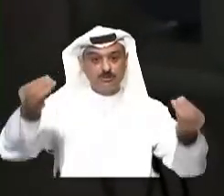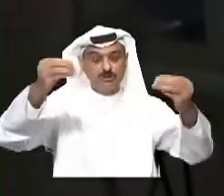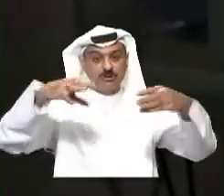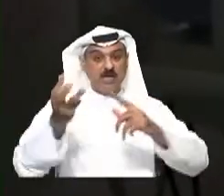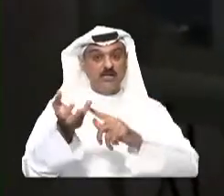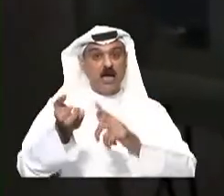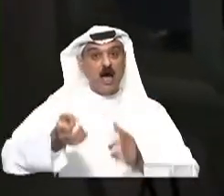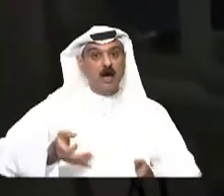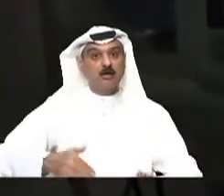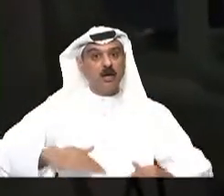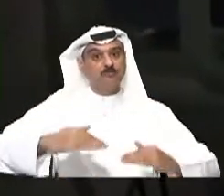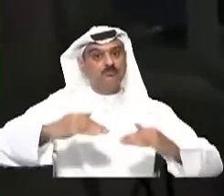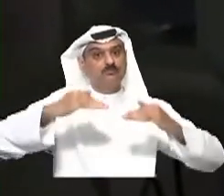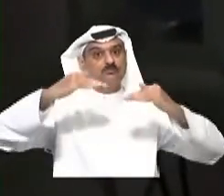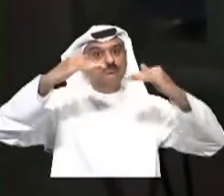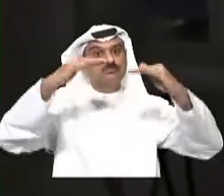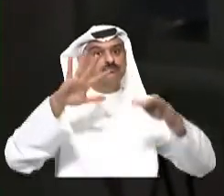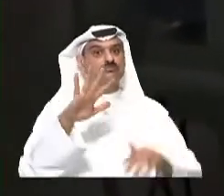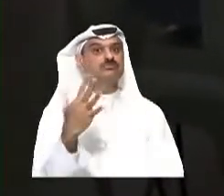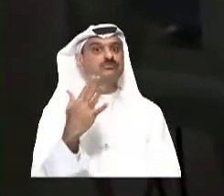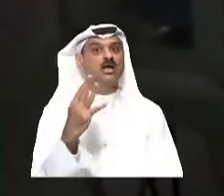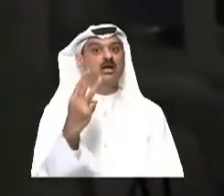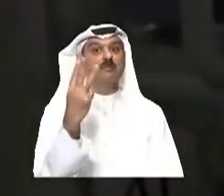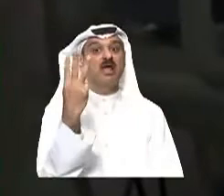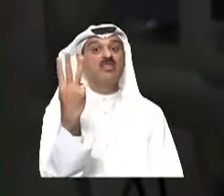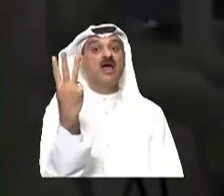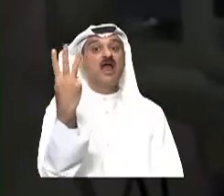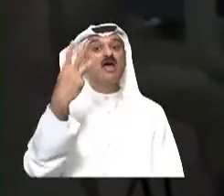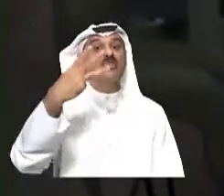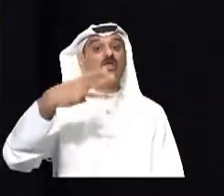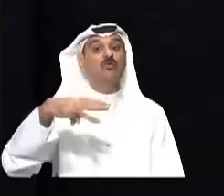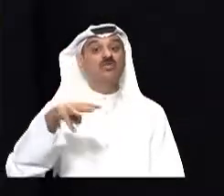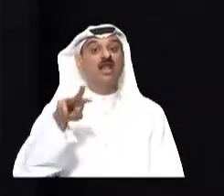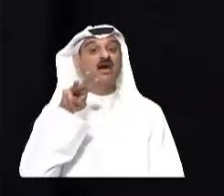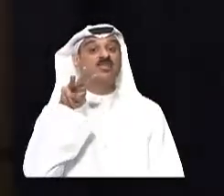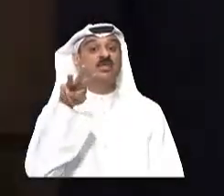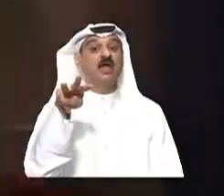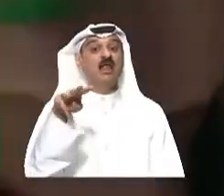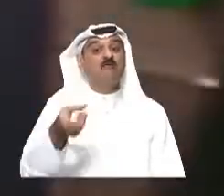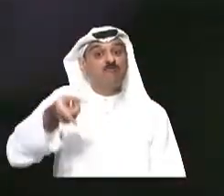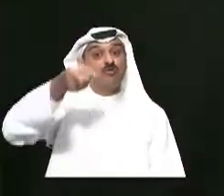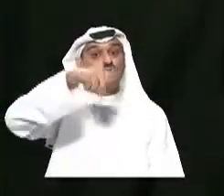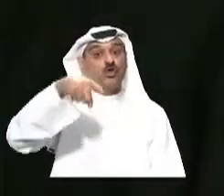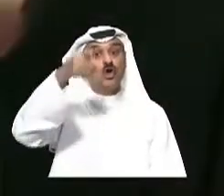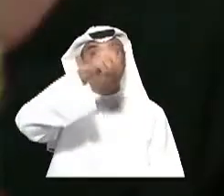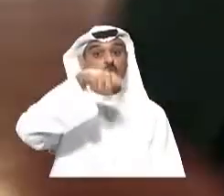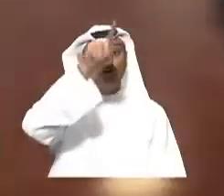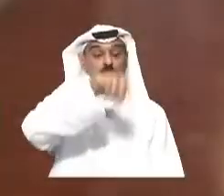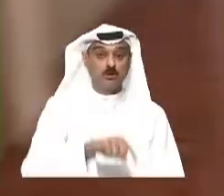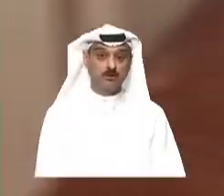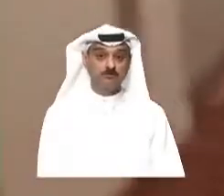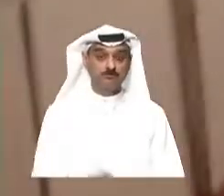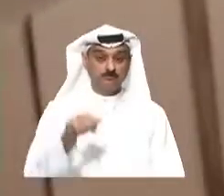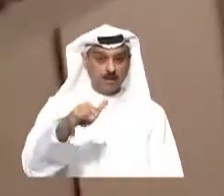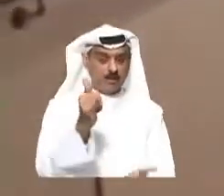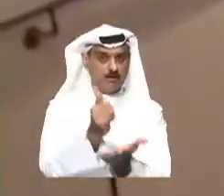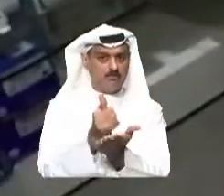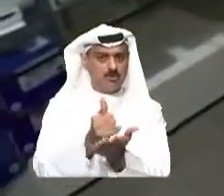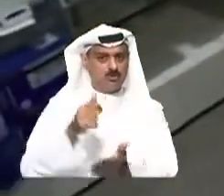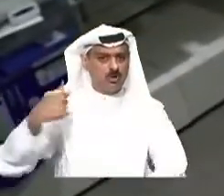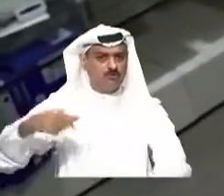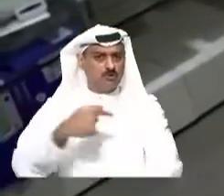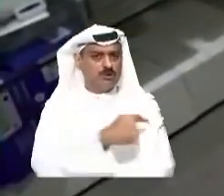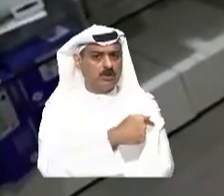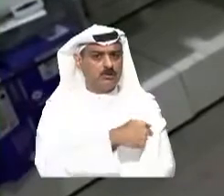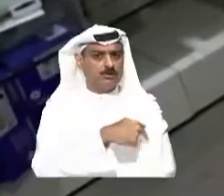قياسية تجاوزت 33,000 إصابة يومية، الأمر الذي دعا السلطات الصحية الترويج